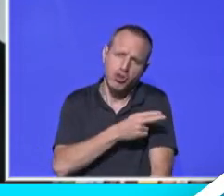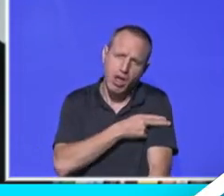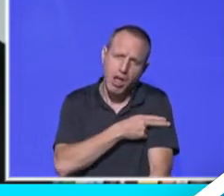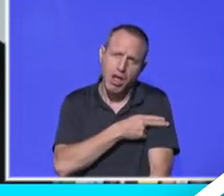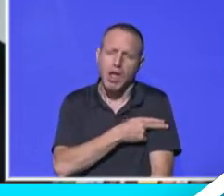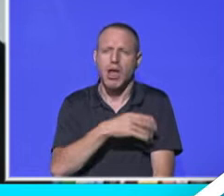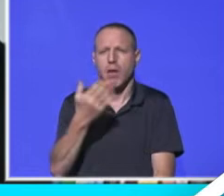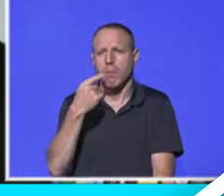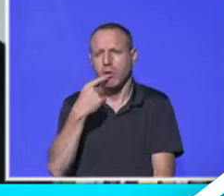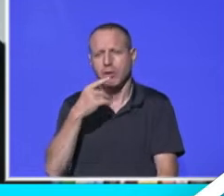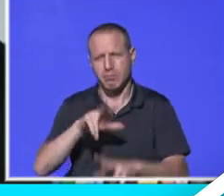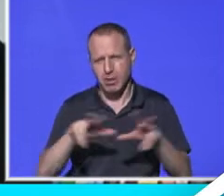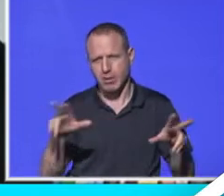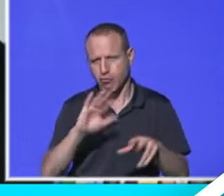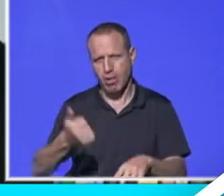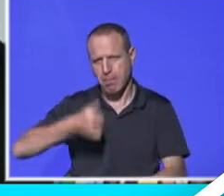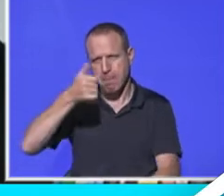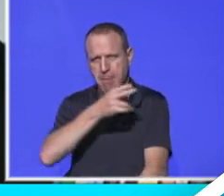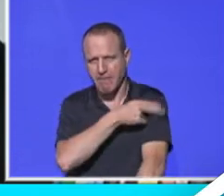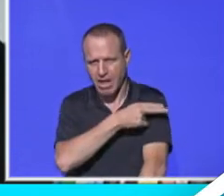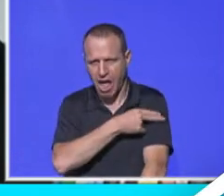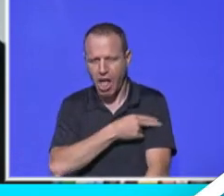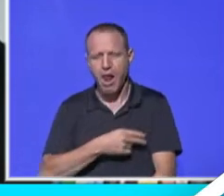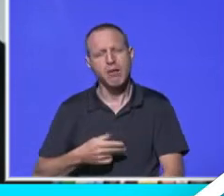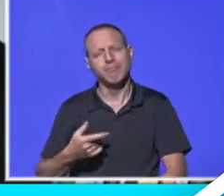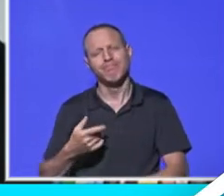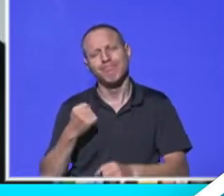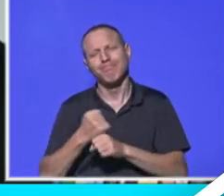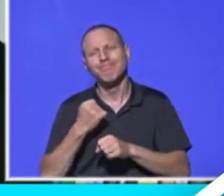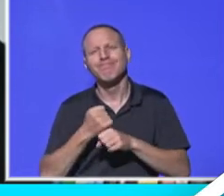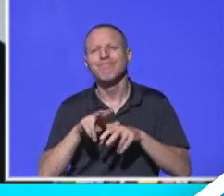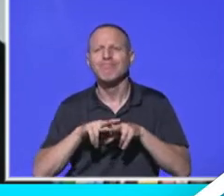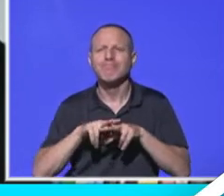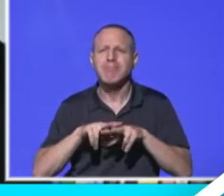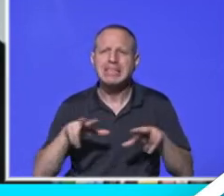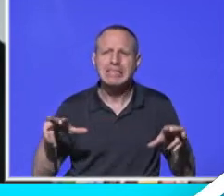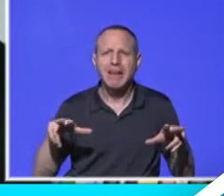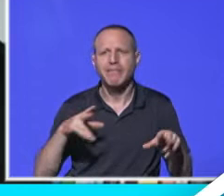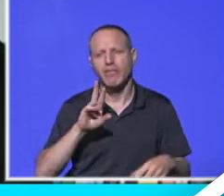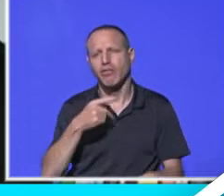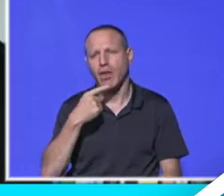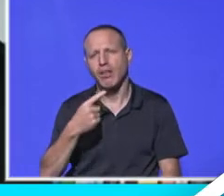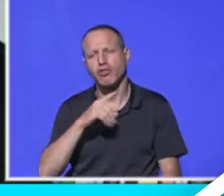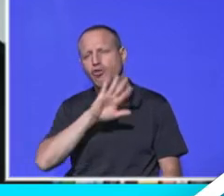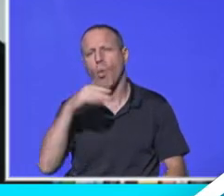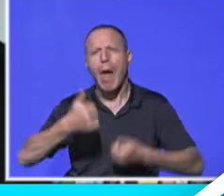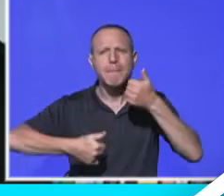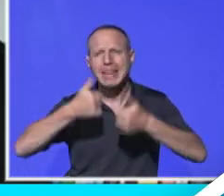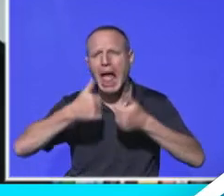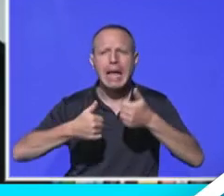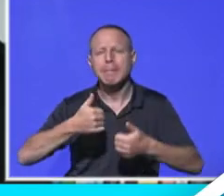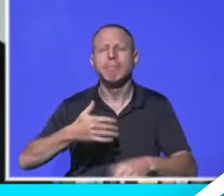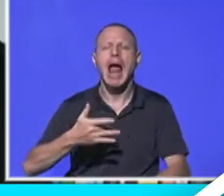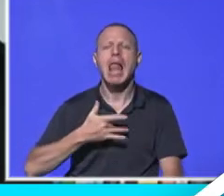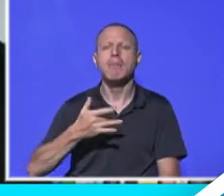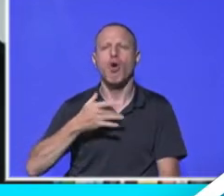בוא נגיד שהמצב הזה שאין מפכ"ל גורם למצב שאפשר להגיד שהוא, כאילו כולם מתחרים על ליבו של